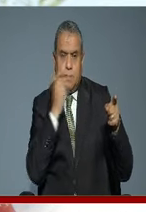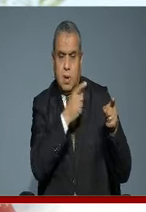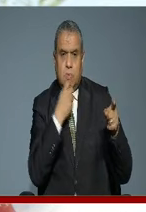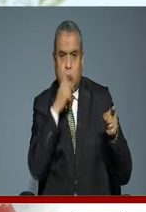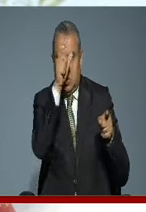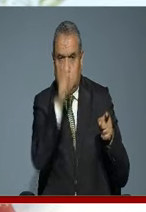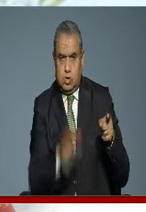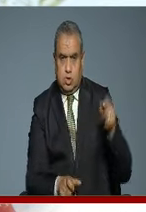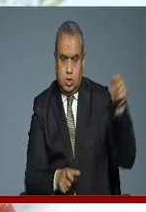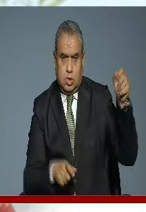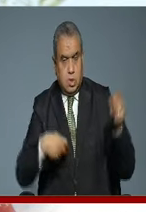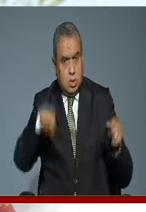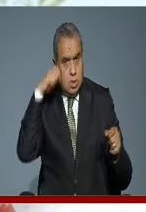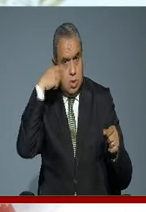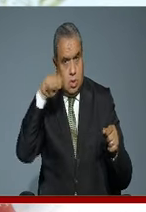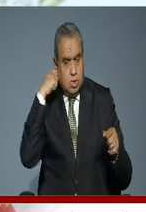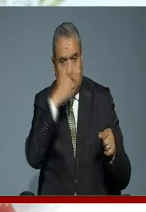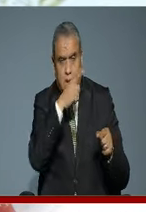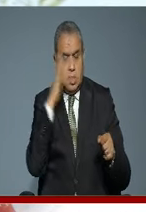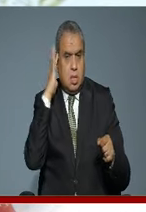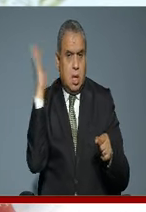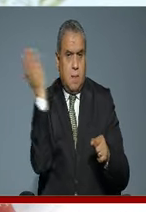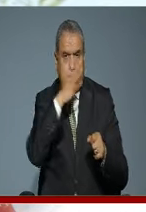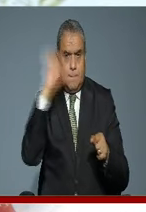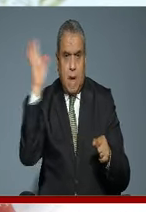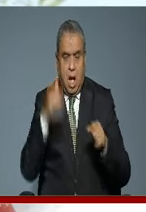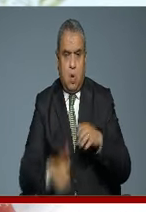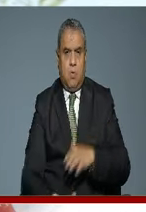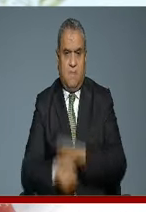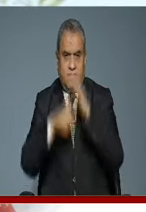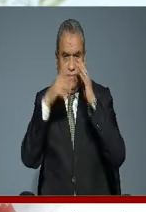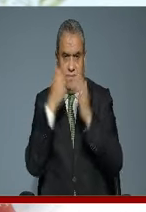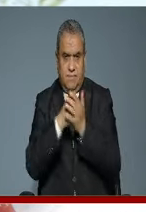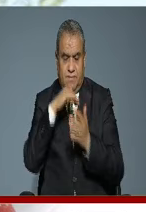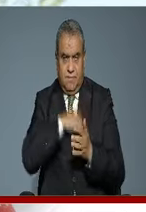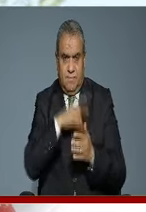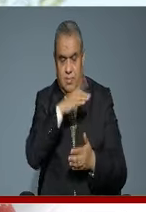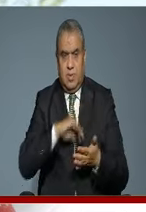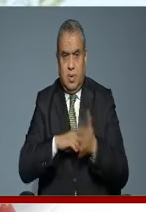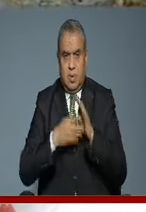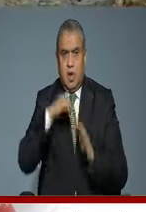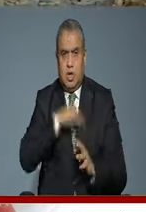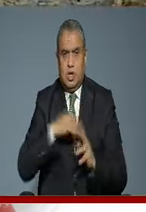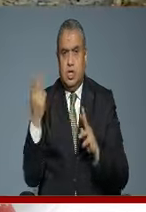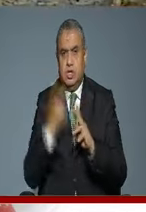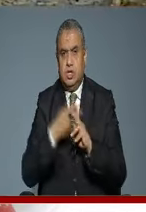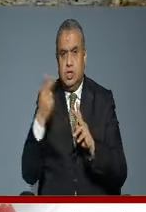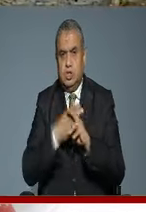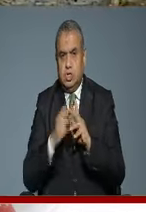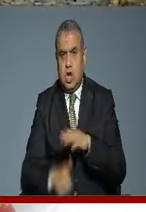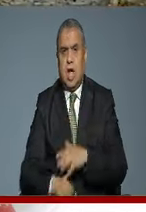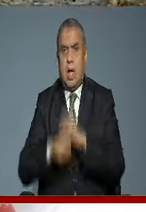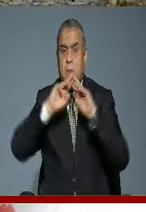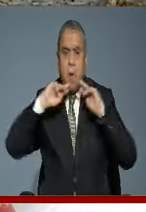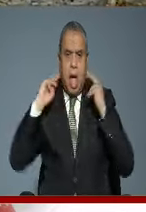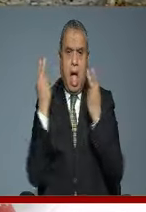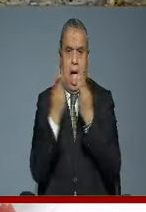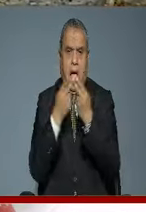شخصية فخامة الرئيس كانت شخصية ملهمة ومقدرة ولها مكانة دولية عظيمة